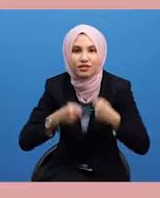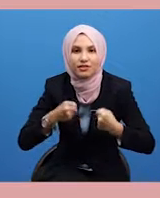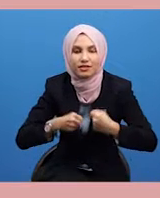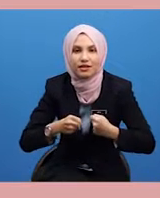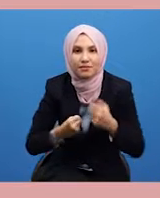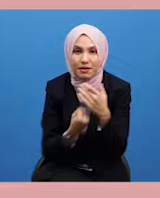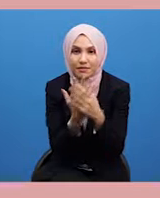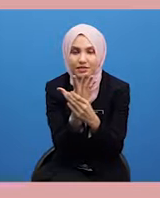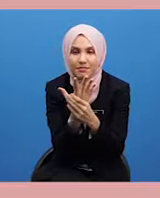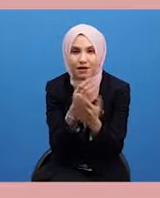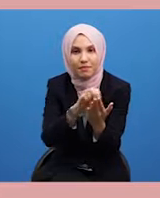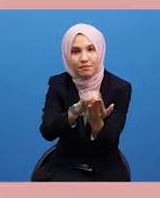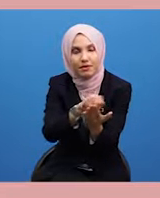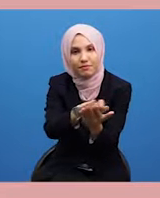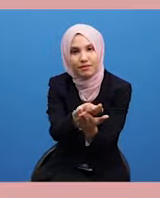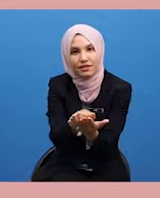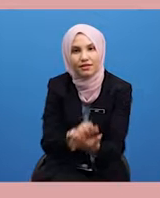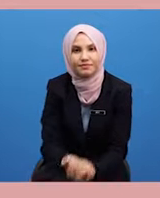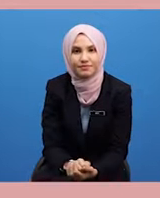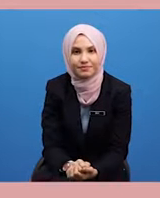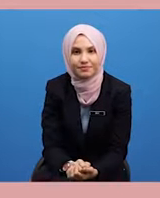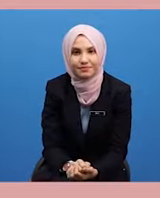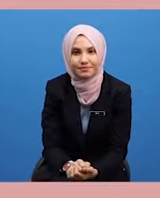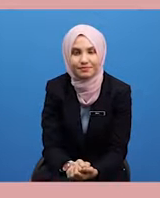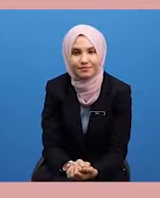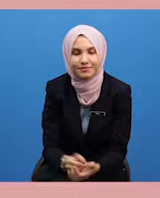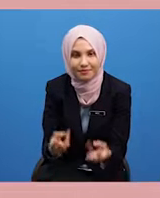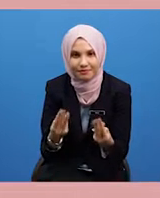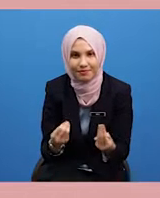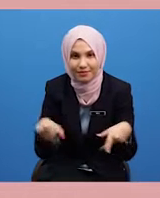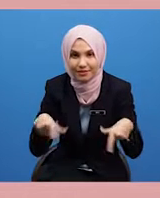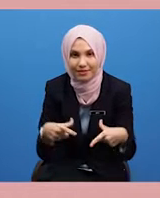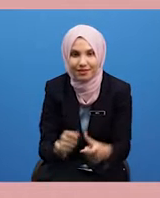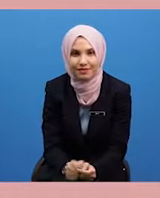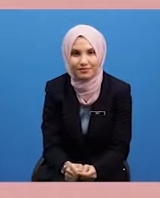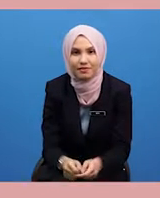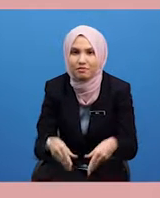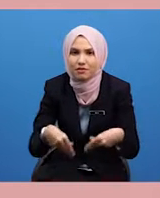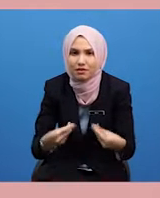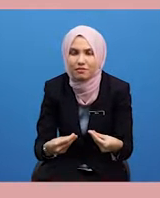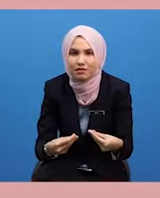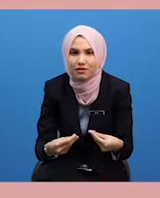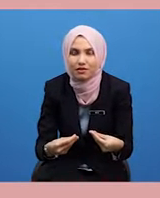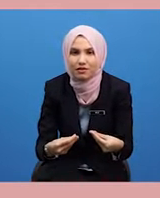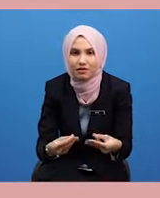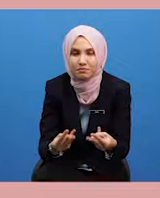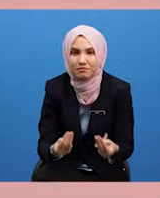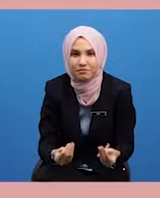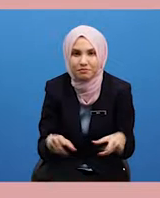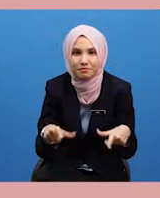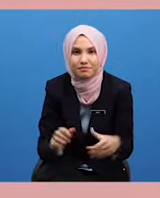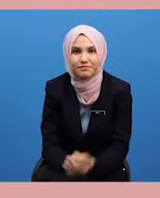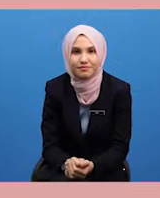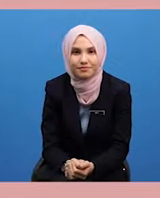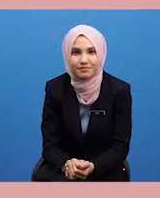pasti syarat-syarat bagi percambahan biji benih. Ayo, mari kita lakukan. Bagaimana anda hendak lakukan?